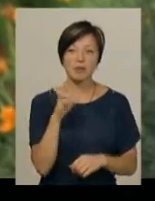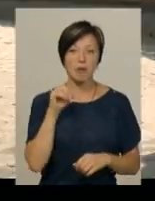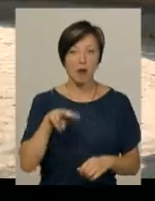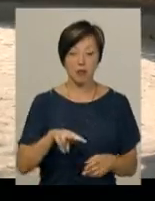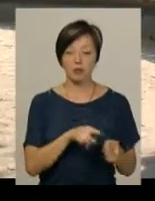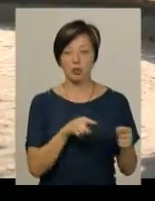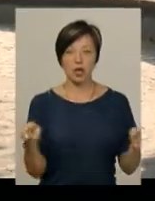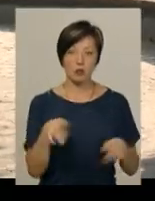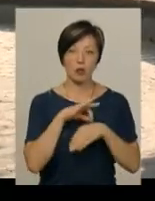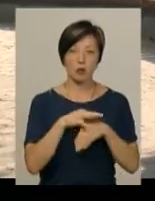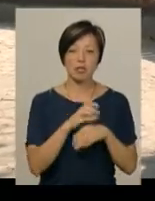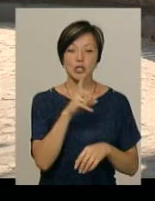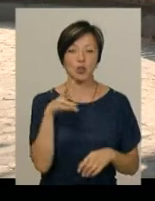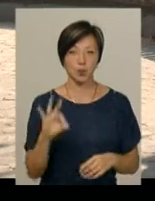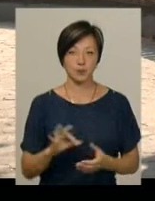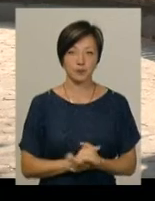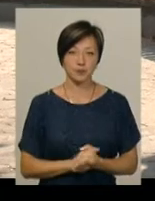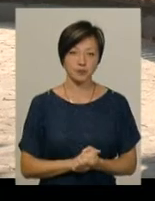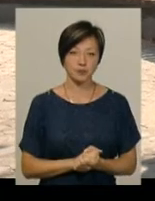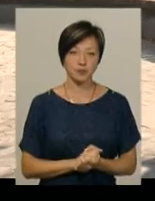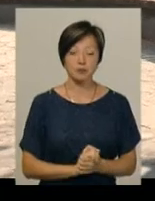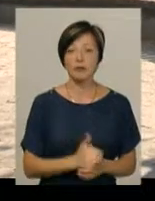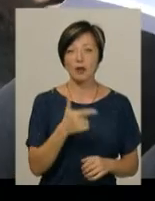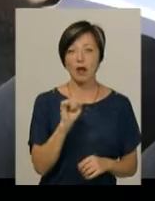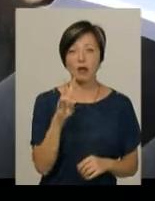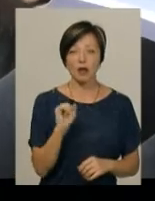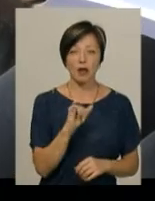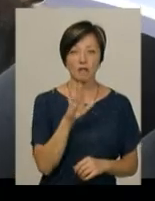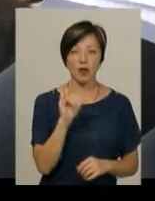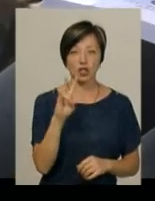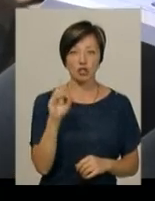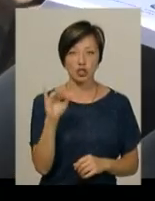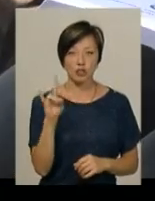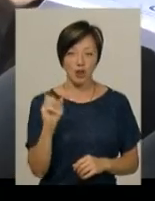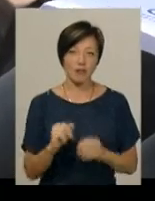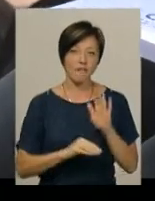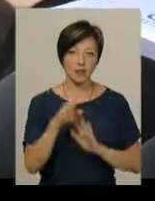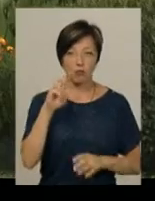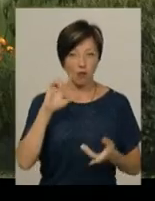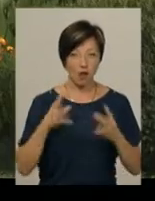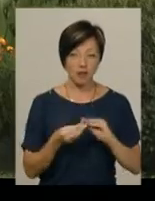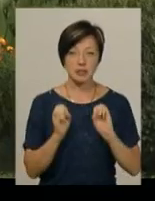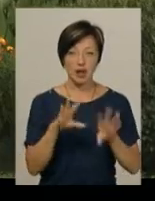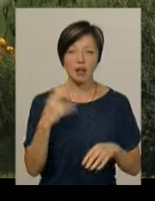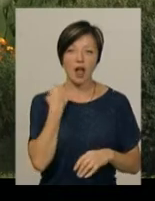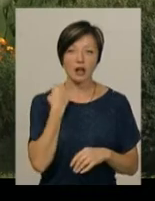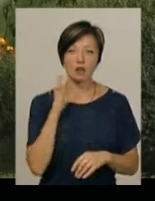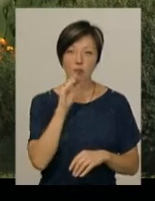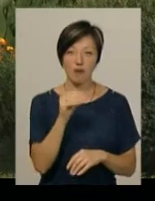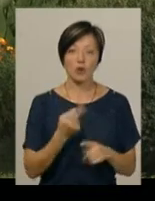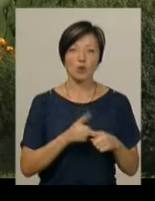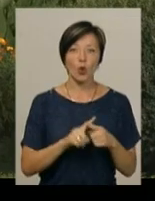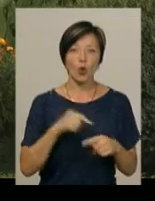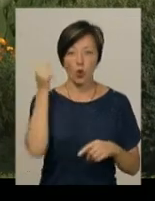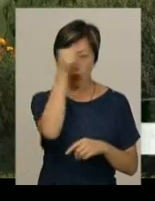під час проходження зовнішнього незалежного оцінювання. Ганна Іванішина на найвищий бал здала англійську мову. Так як цього року було